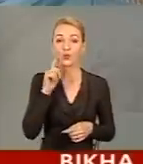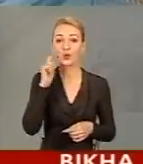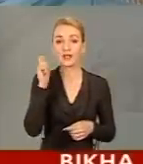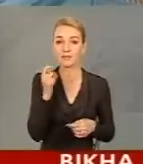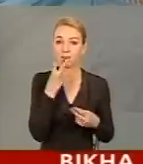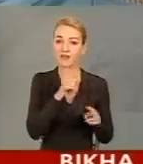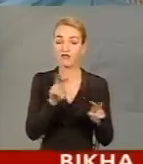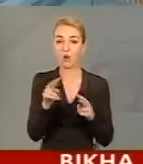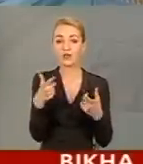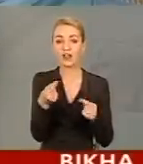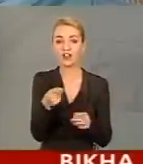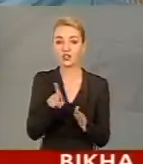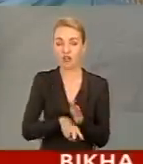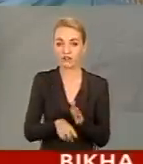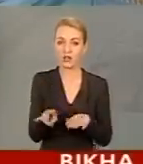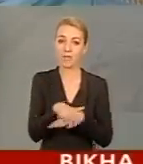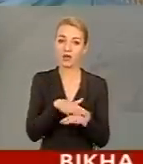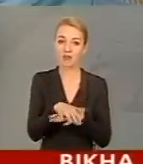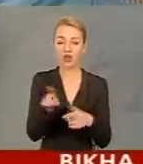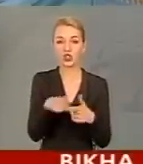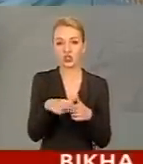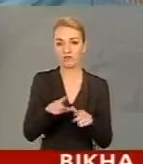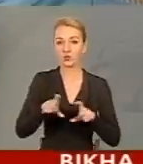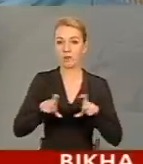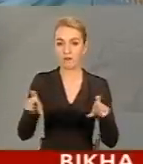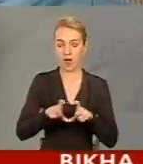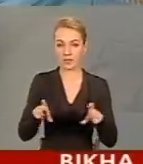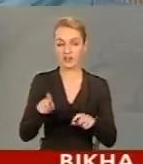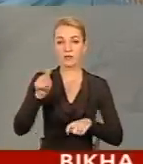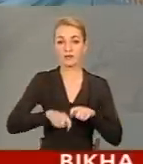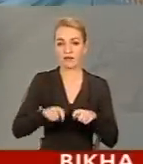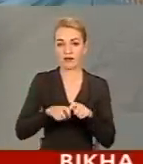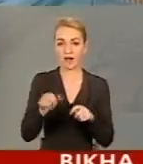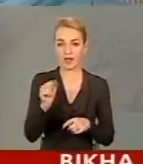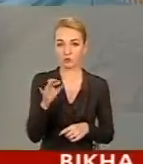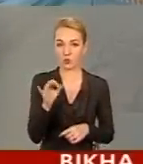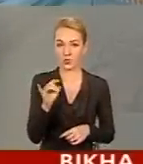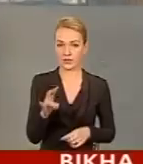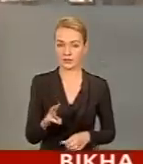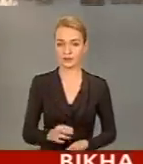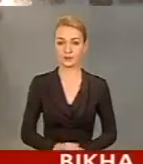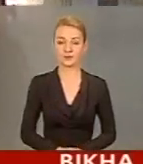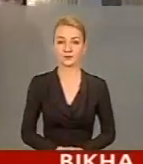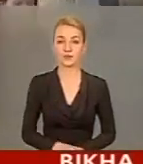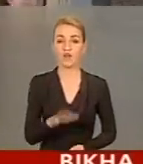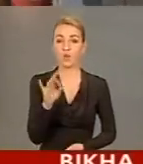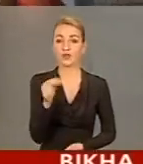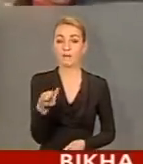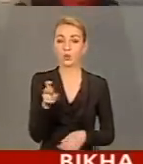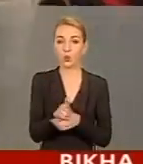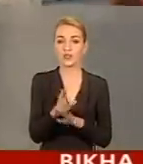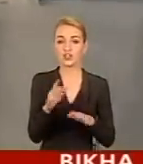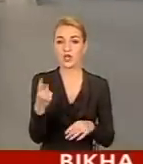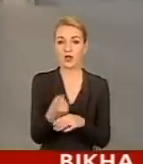і придивляються, де дешевше – на базарі чи супермаркеті. Перевіряв її Артем Сорокин. Вона приходить до нього